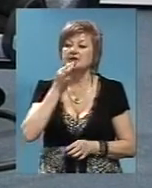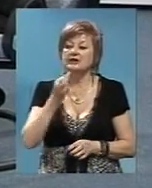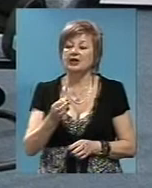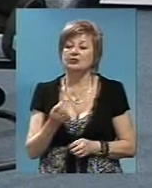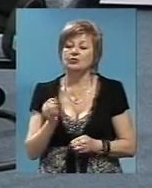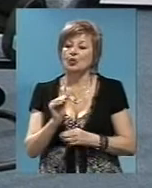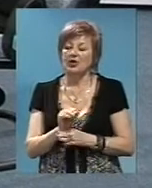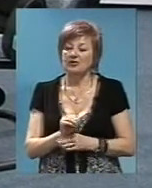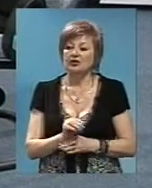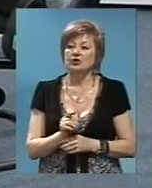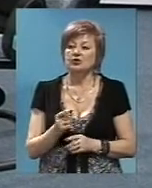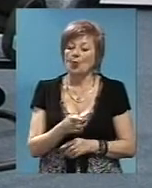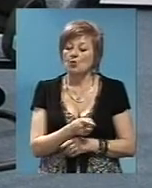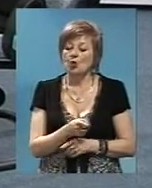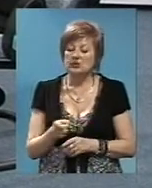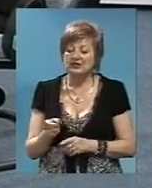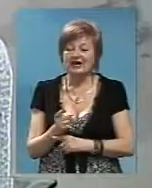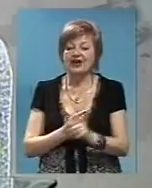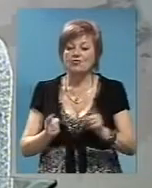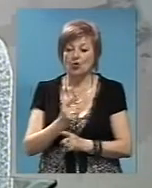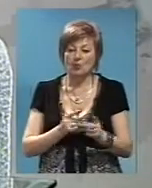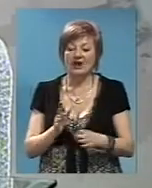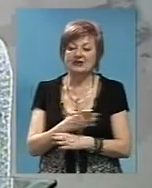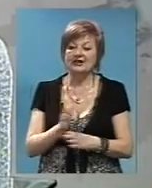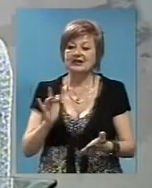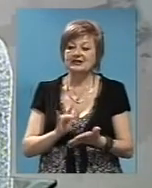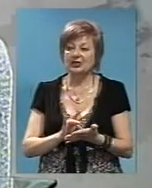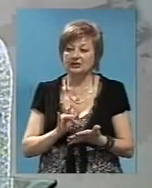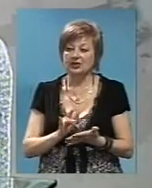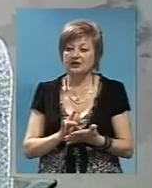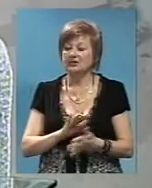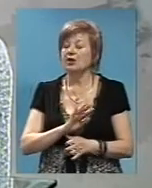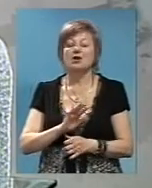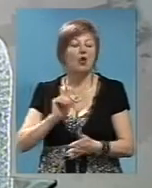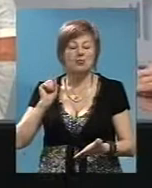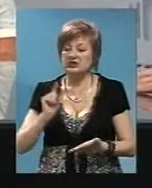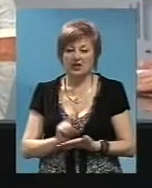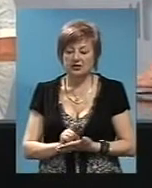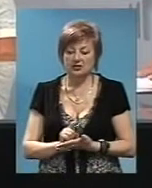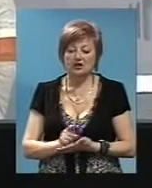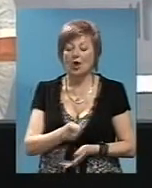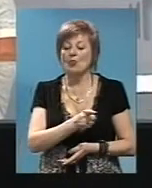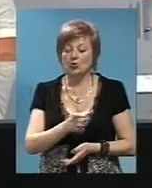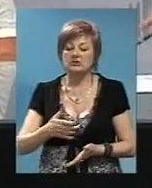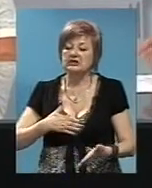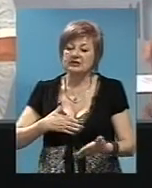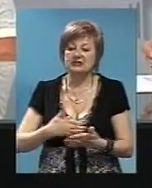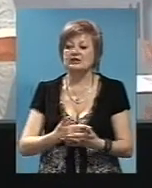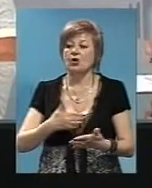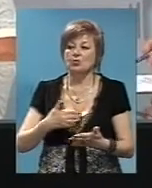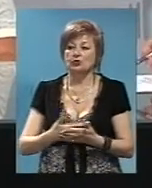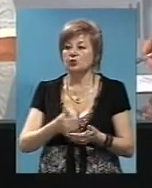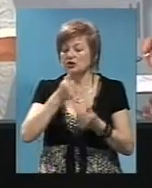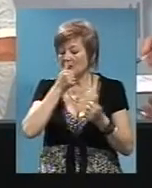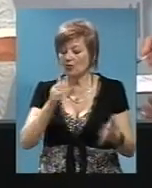друге, що процес реформування і децентралізації незворотній. Процес добровільності він не